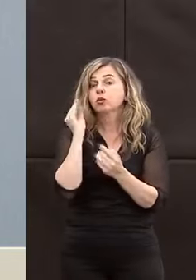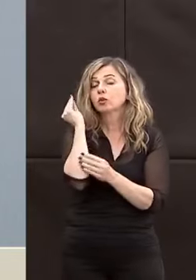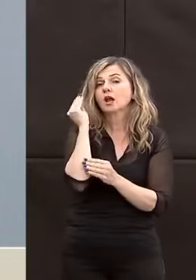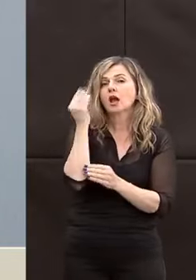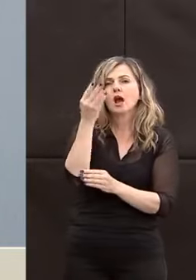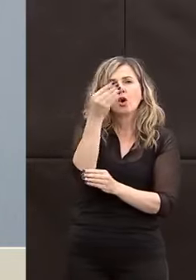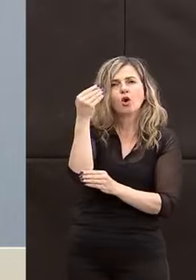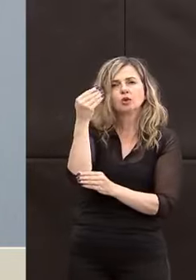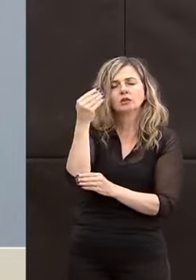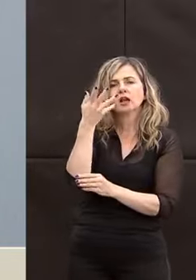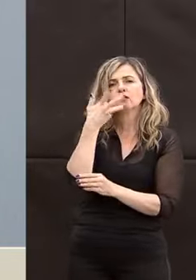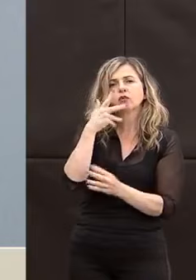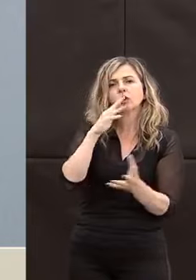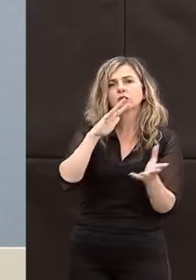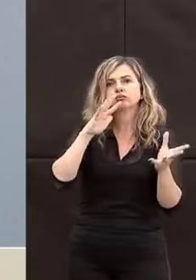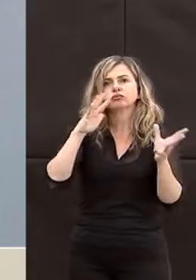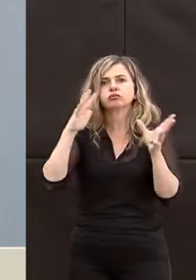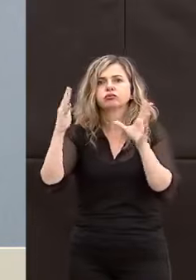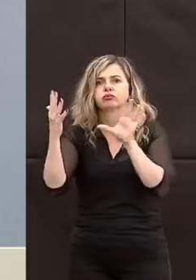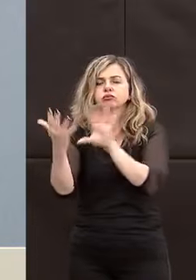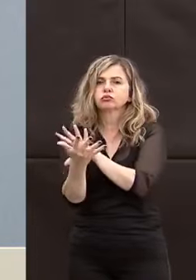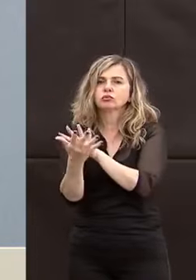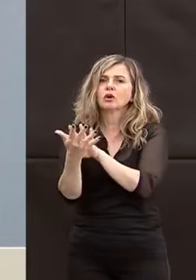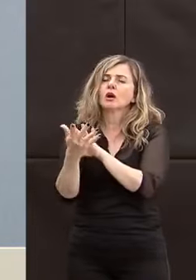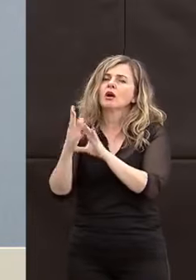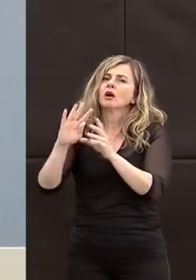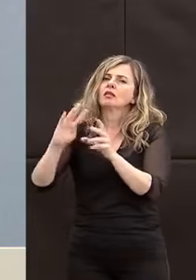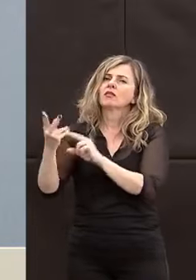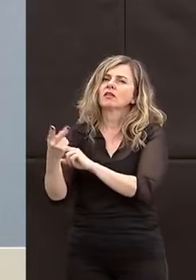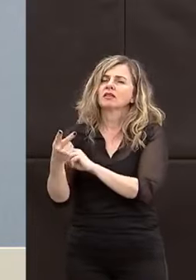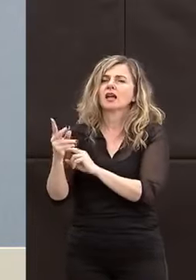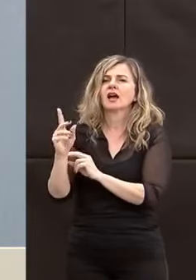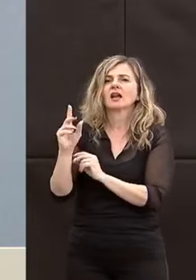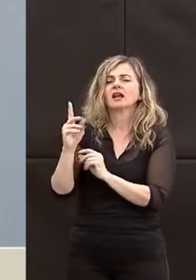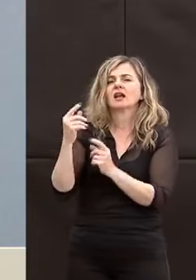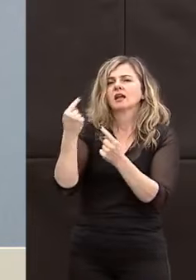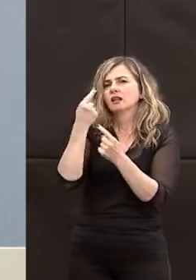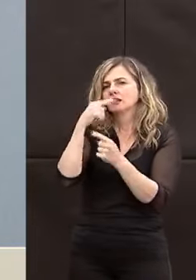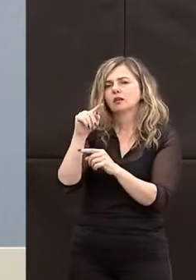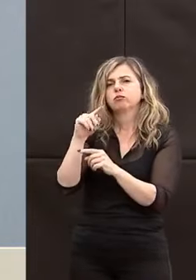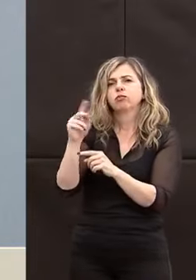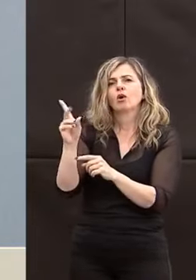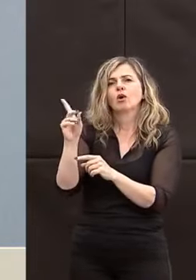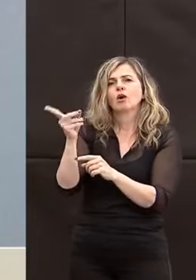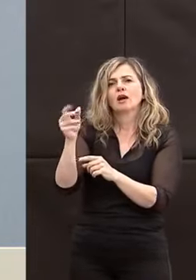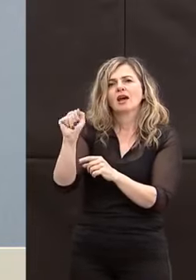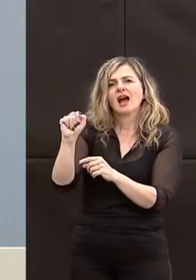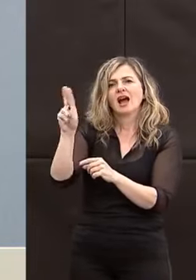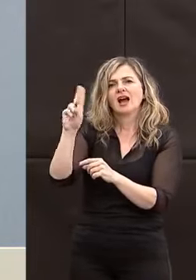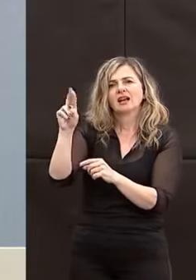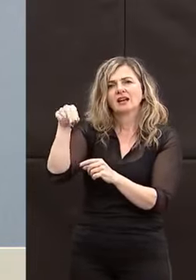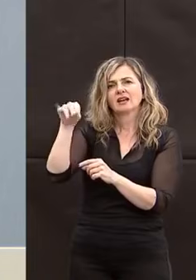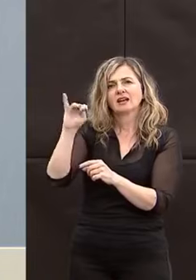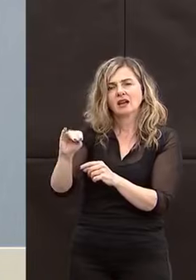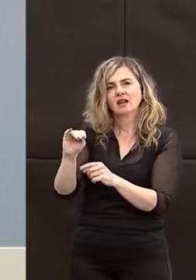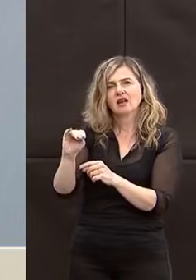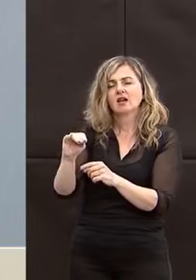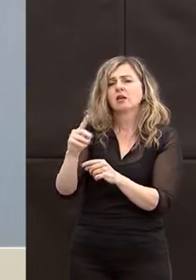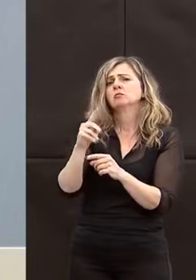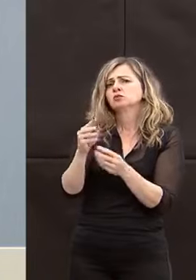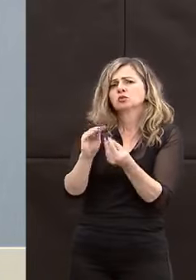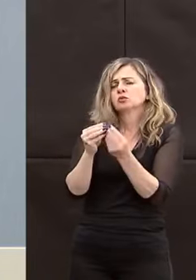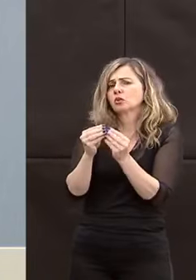che volesse trasformarsi magari in un garni con una situazione differente sono cose che abbiamo messo lì